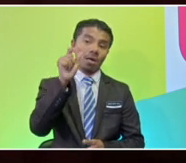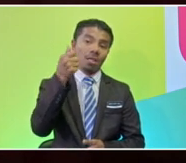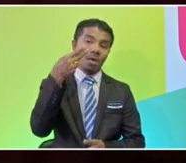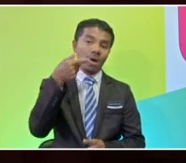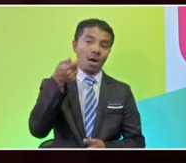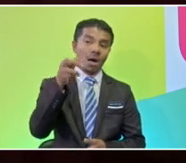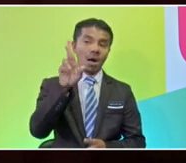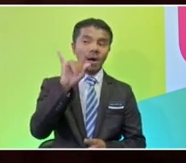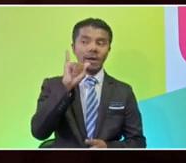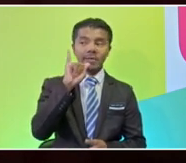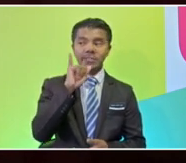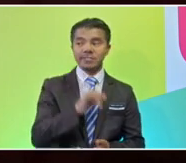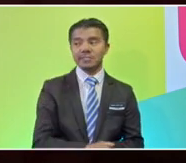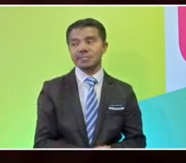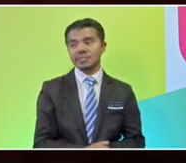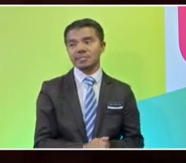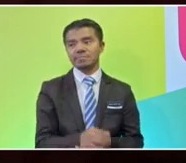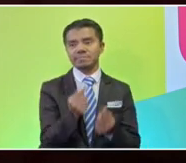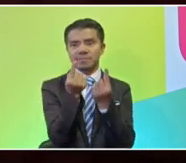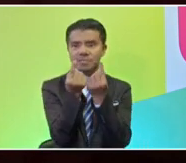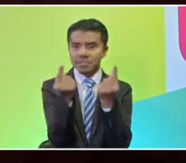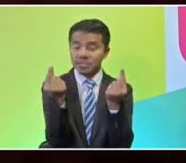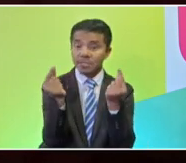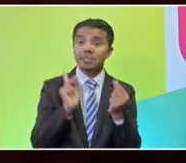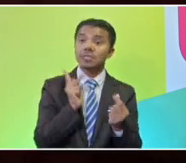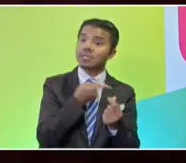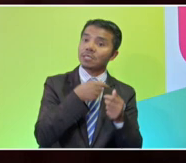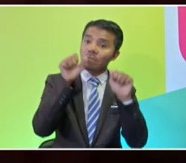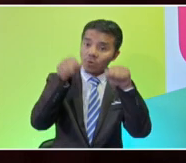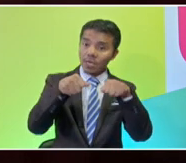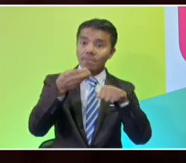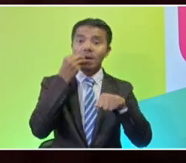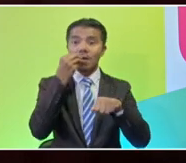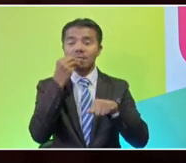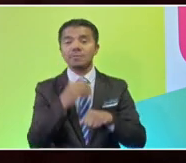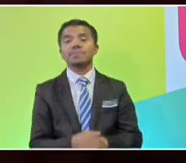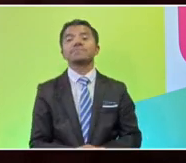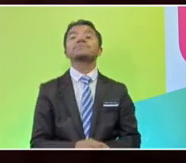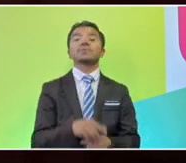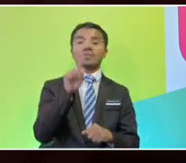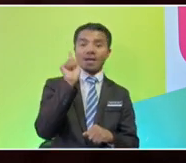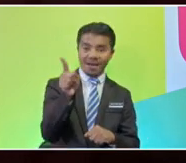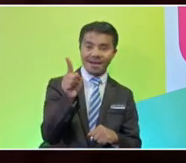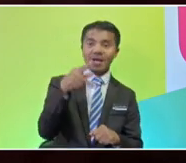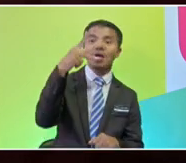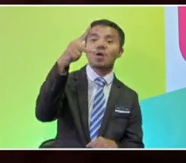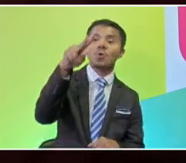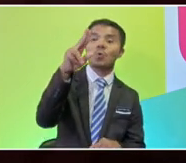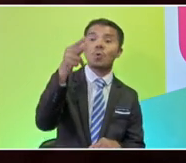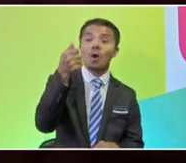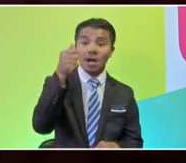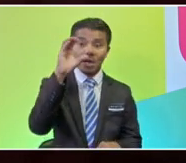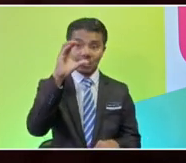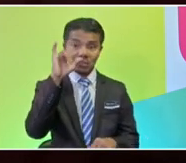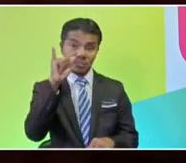kita boleh makan Hanif pernah makan kuaci Nah inilah hasil pada kuaci itu